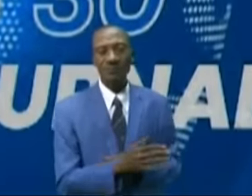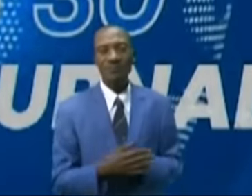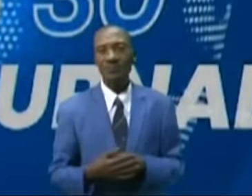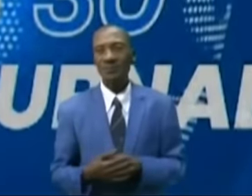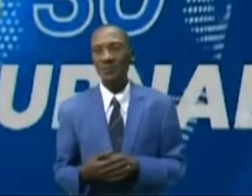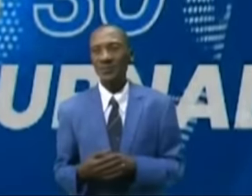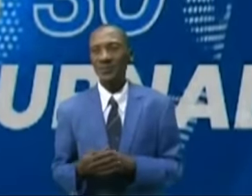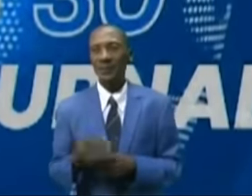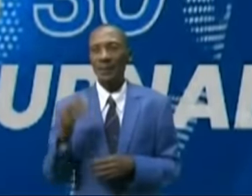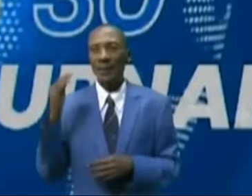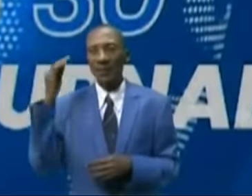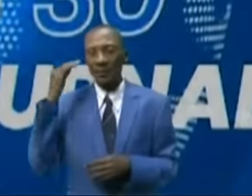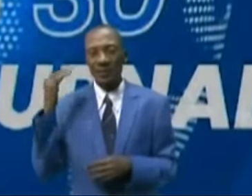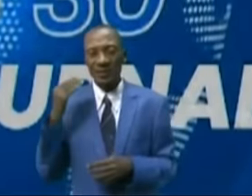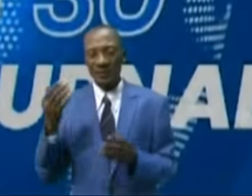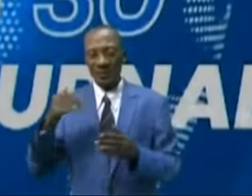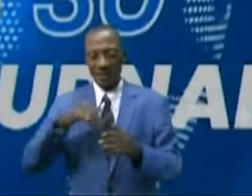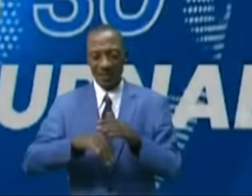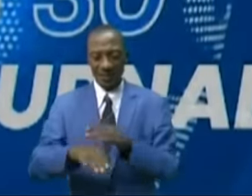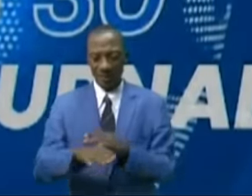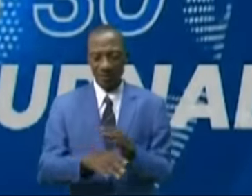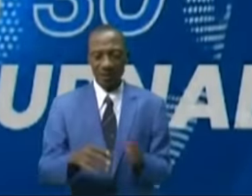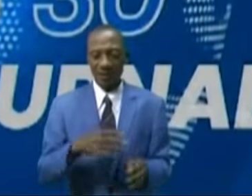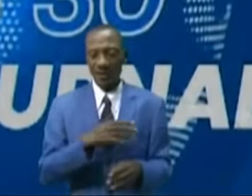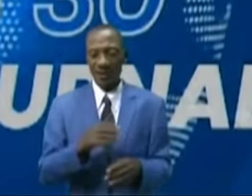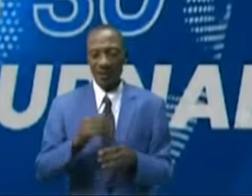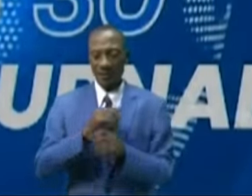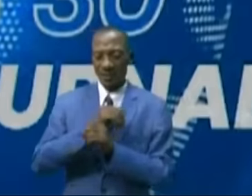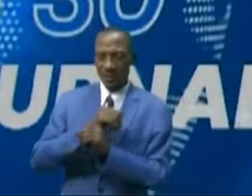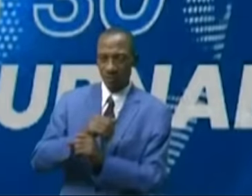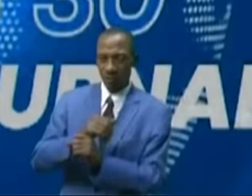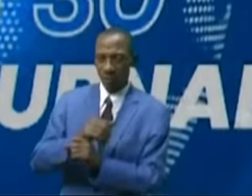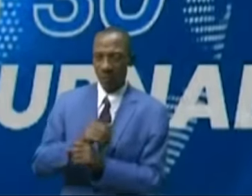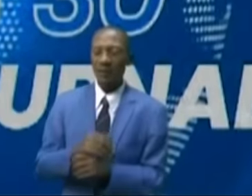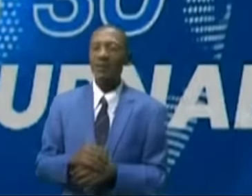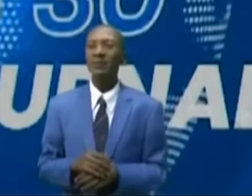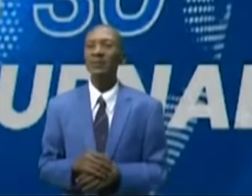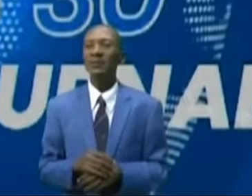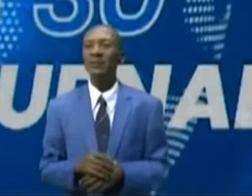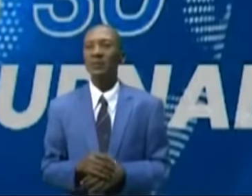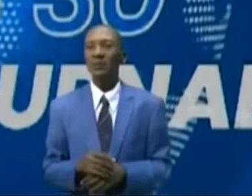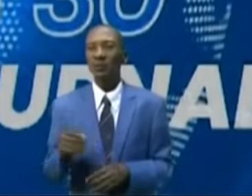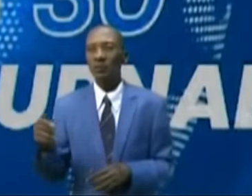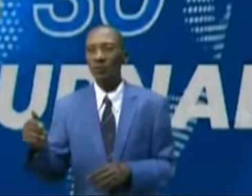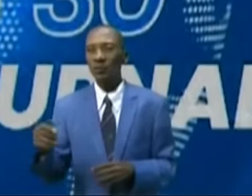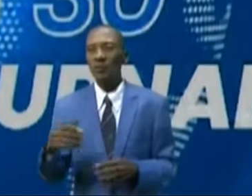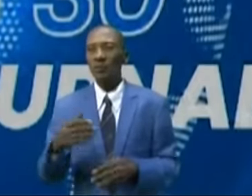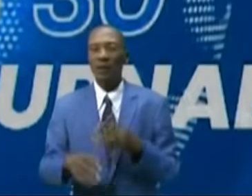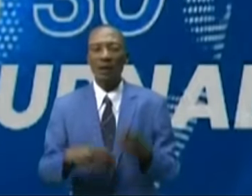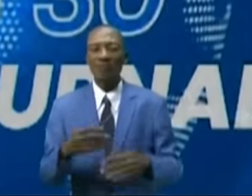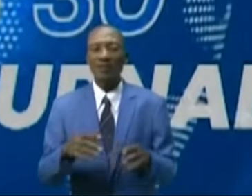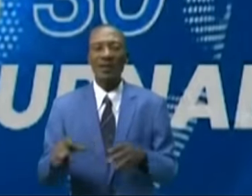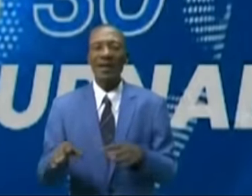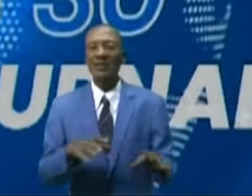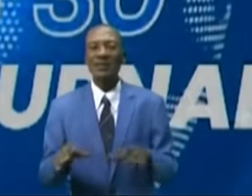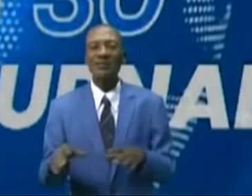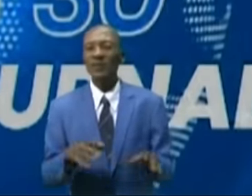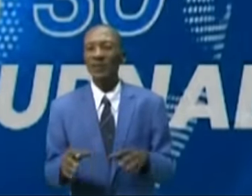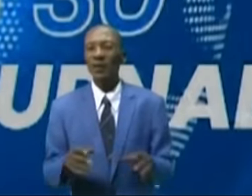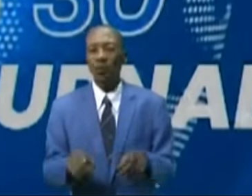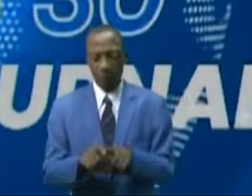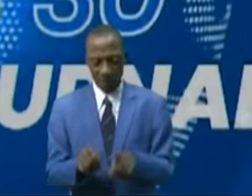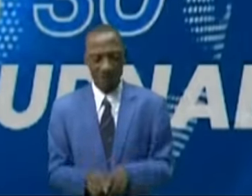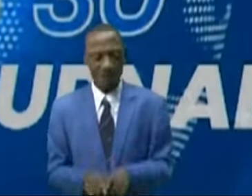et Sécurité du Lualaba a présidé le week-end dernier une réunion de travail avec le cadre de son ministère. Au centre,